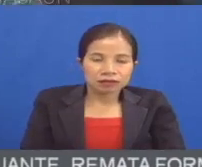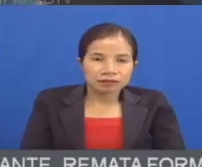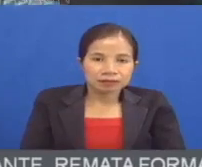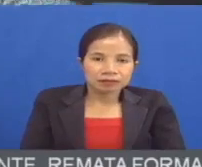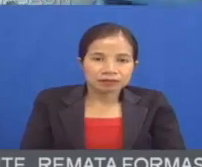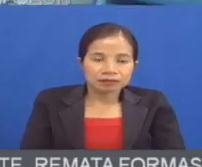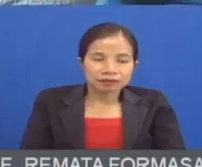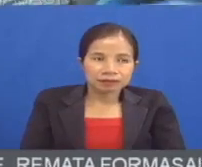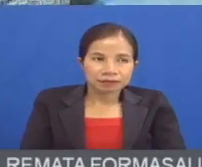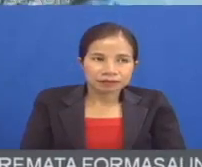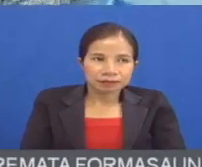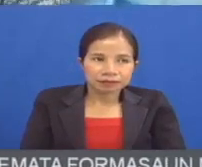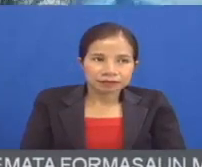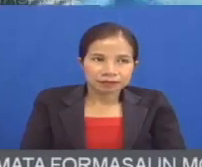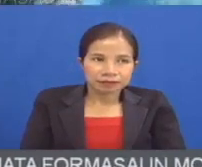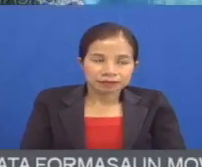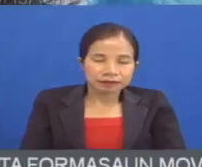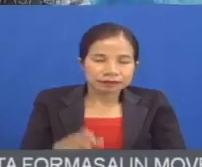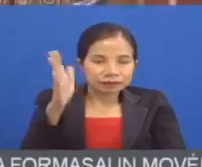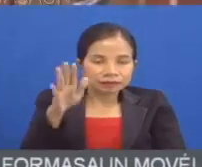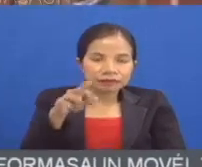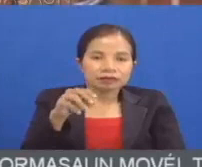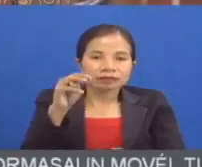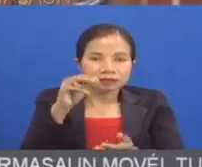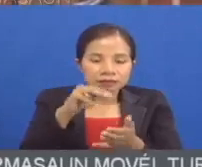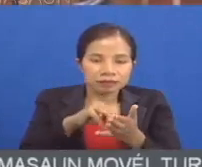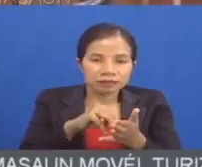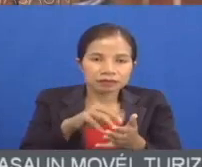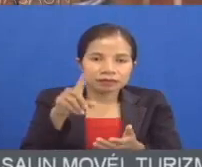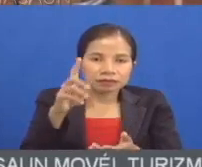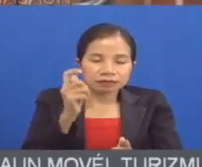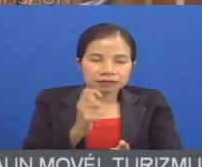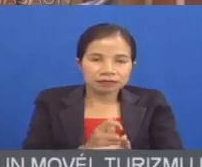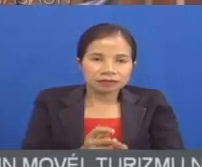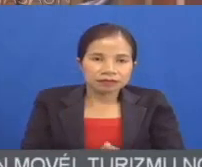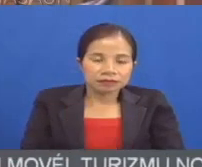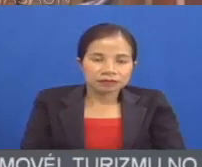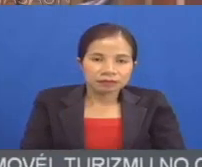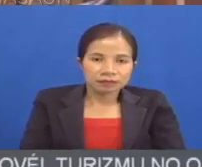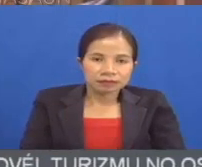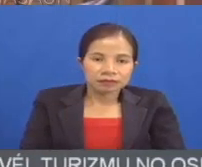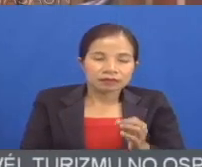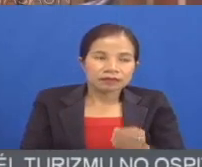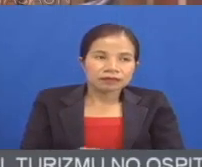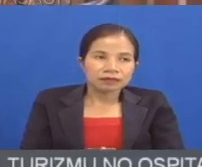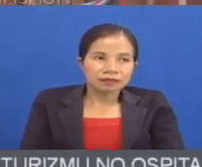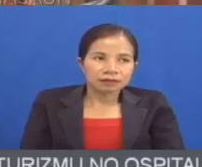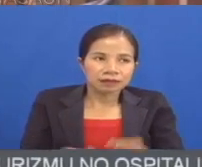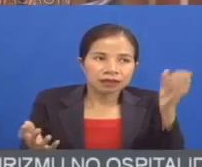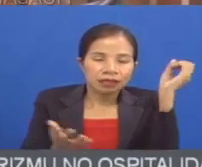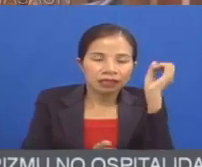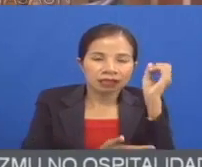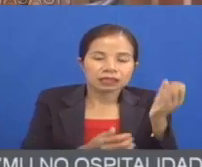usi 50 dolar to iha 1000 sen. Alain dari air sini bisa bersih halo produk sangnya